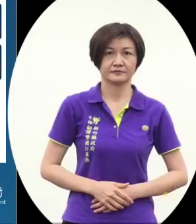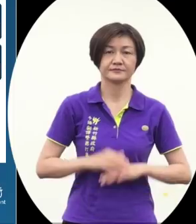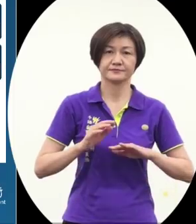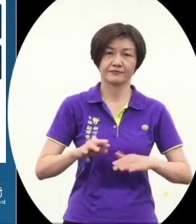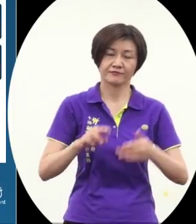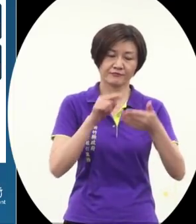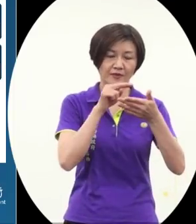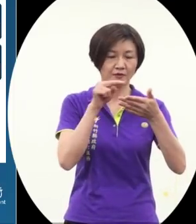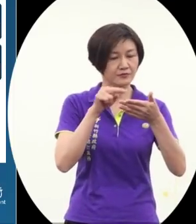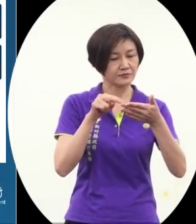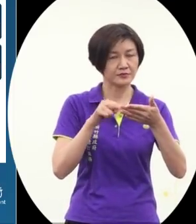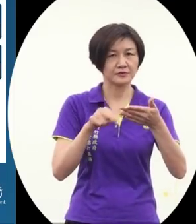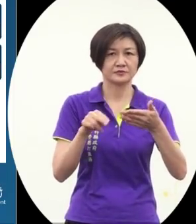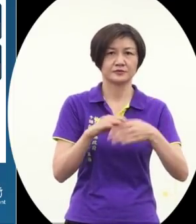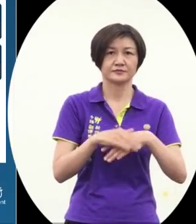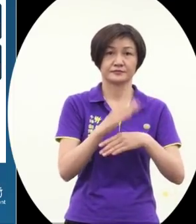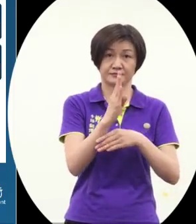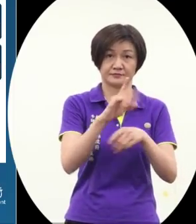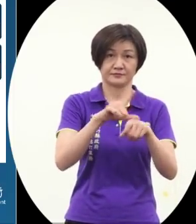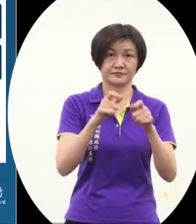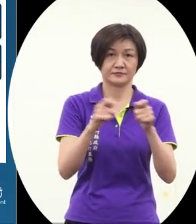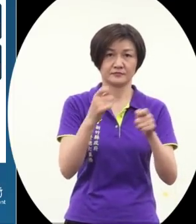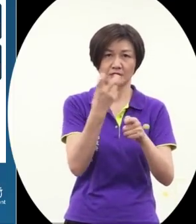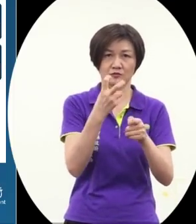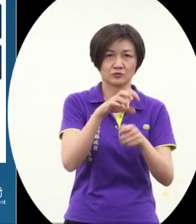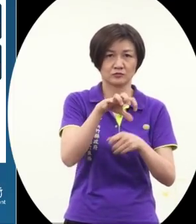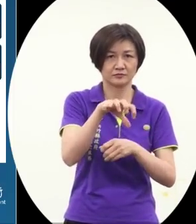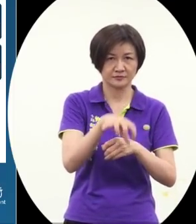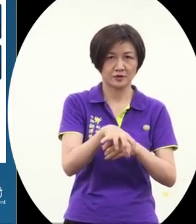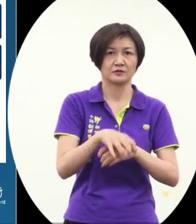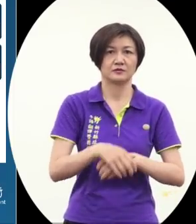们这个B 长照机构的